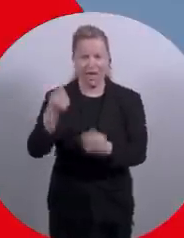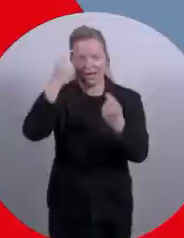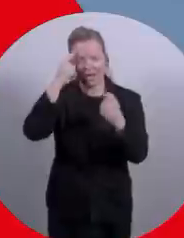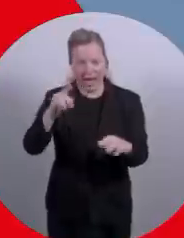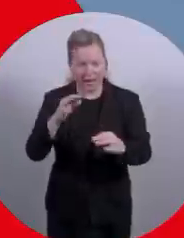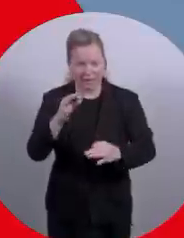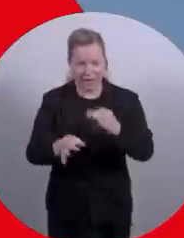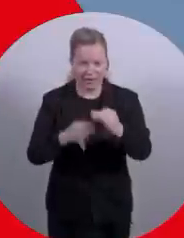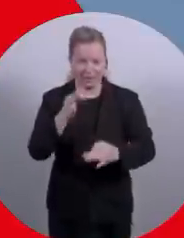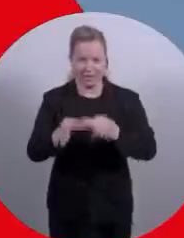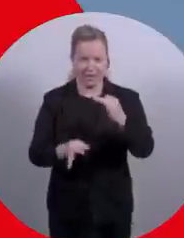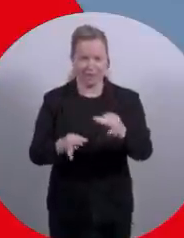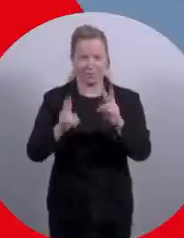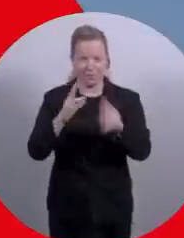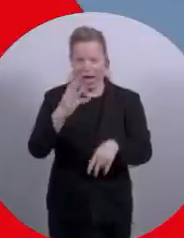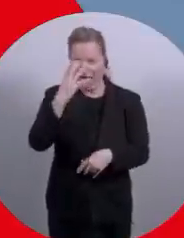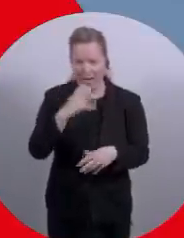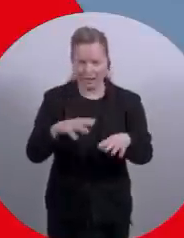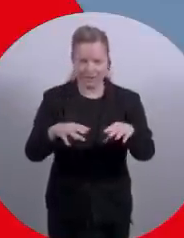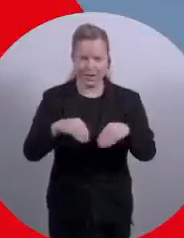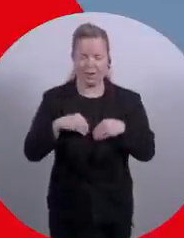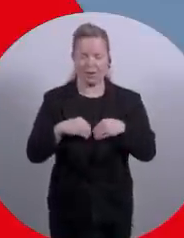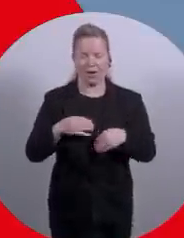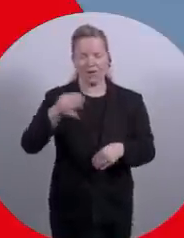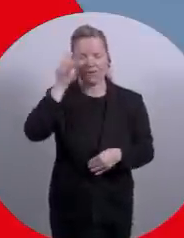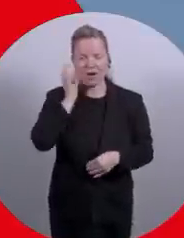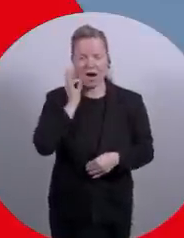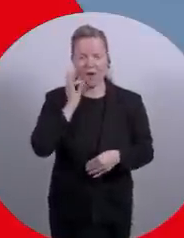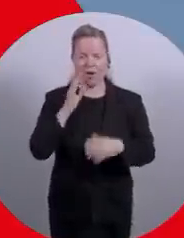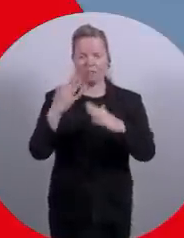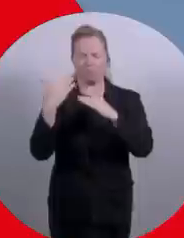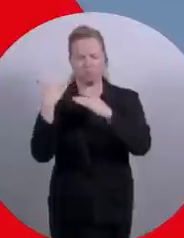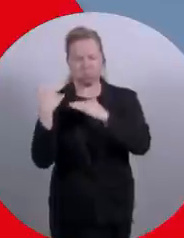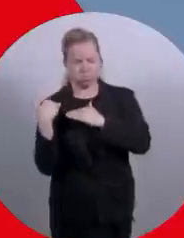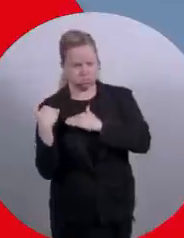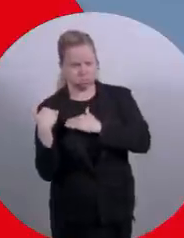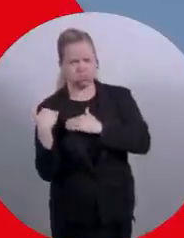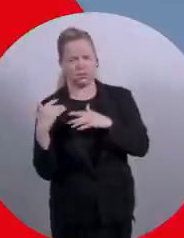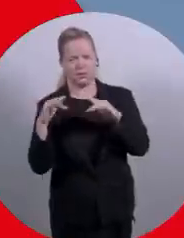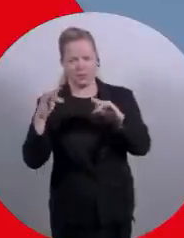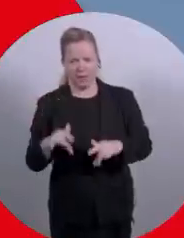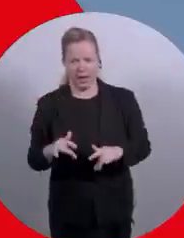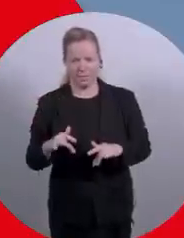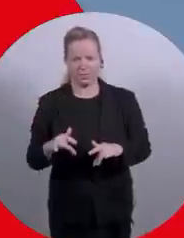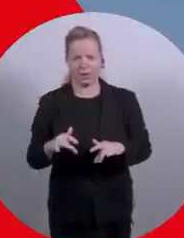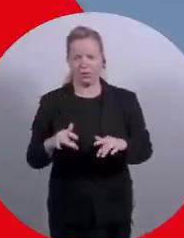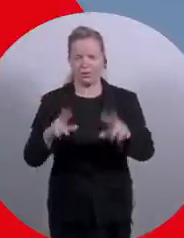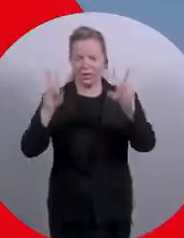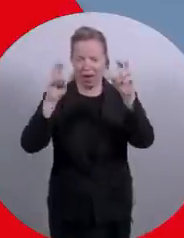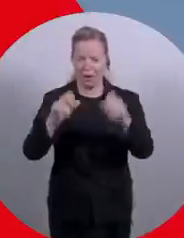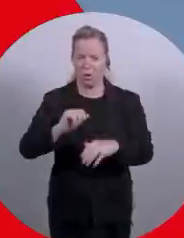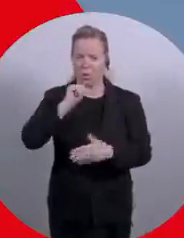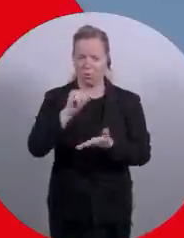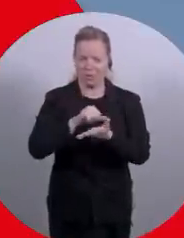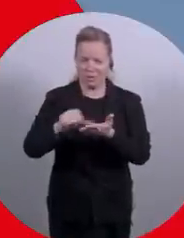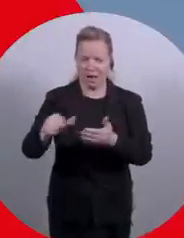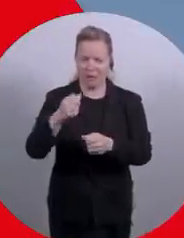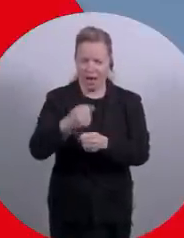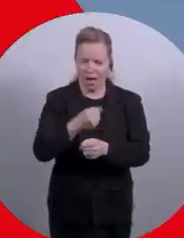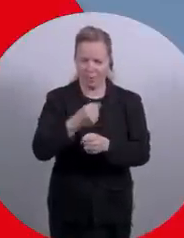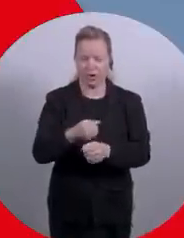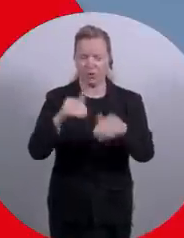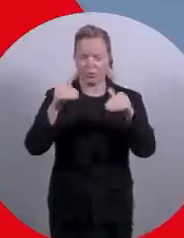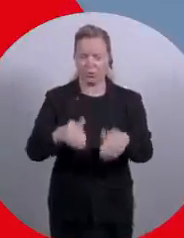endlich ernst genommen wird dass Frauen diese ganze Last zu tragen haben und dass wir das Thema unbezahlte Arbeit auch österreichisch